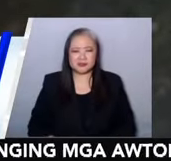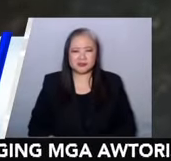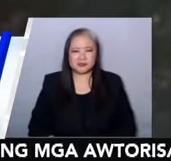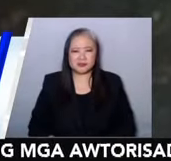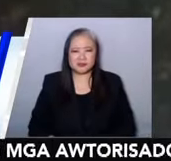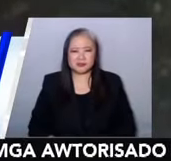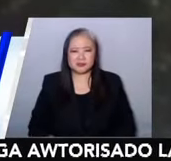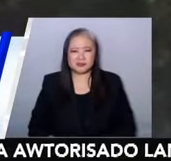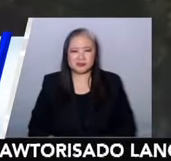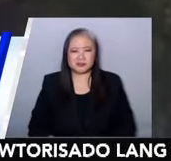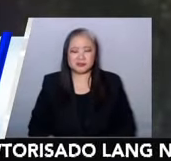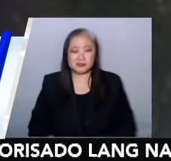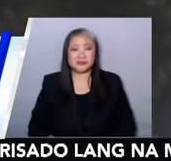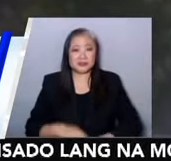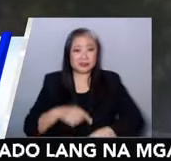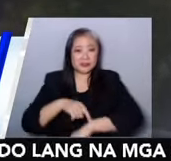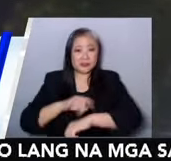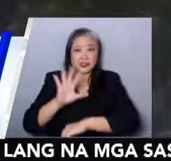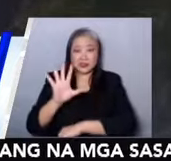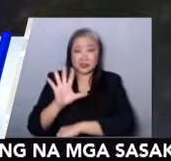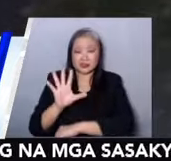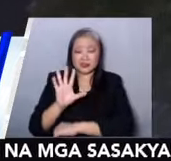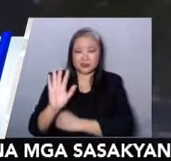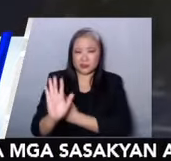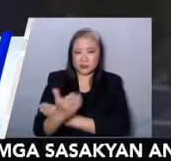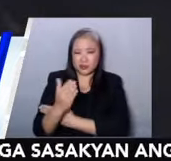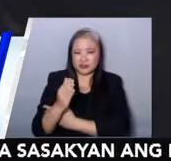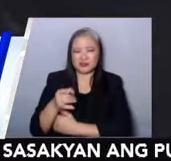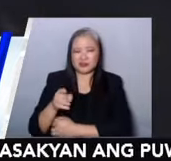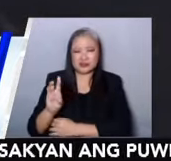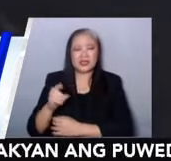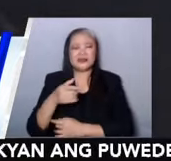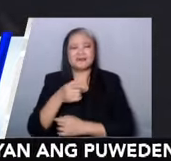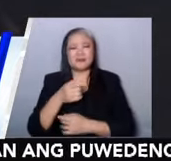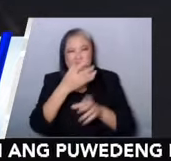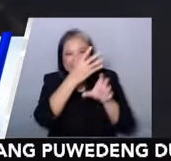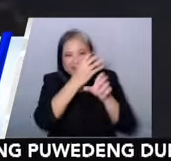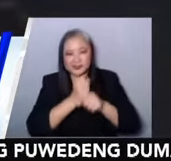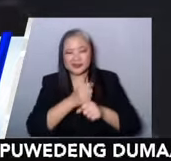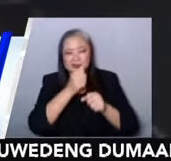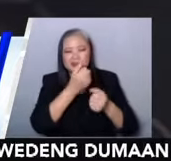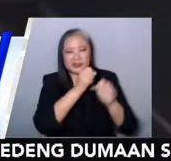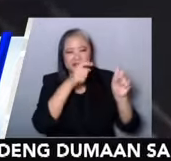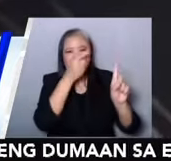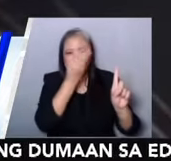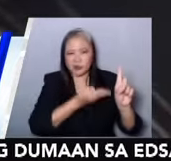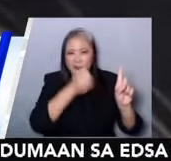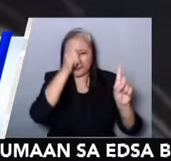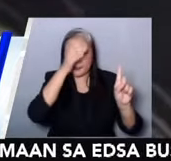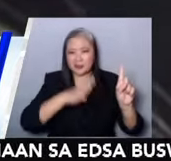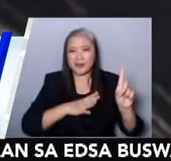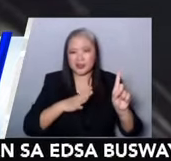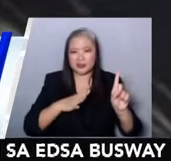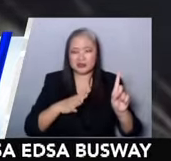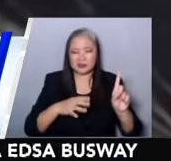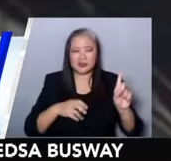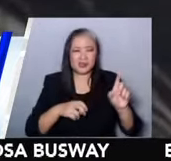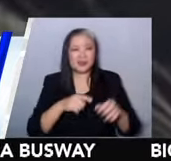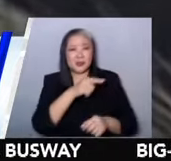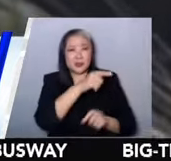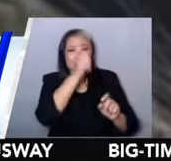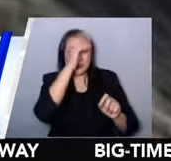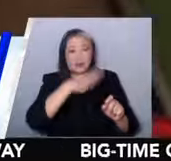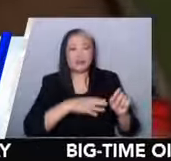Alas 5:06 ng umaga na matagumpay na mailigtas ng mga tauhan ng BFP Navotas Special Rescue Force ang isang lalaki na umakyat sa poste